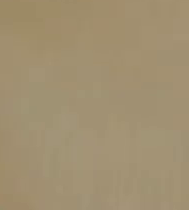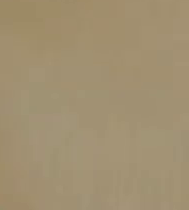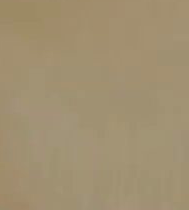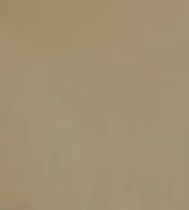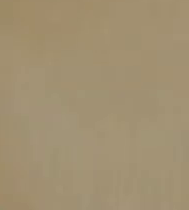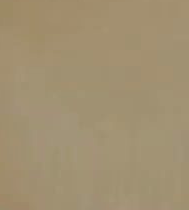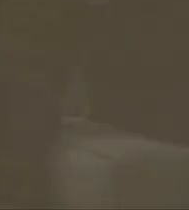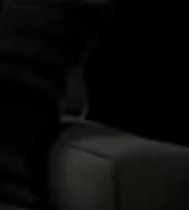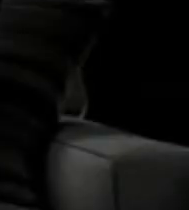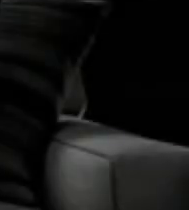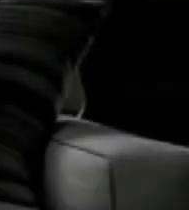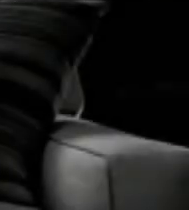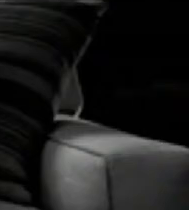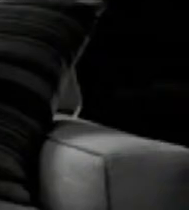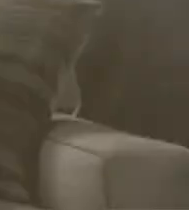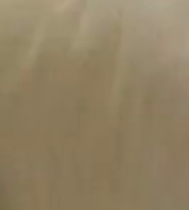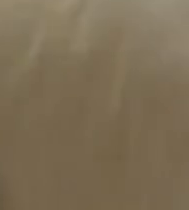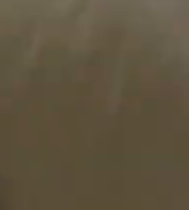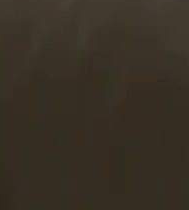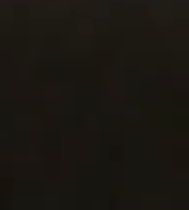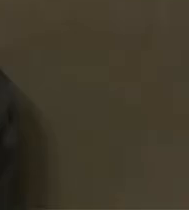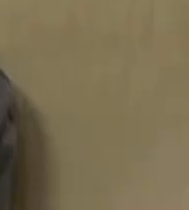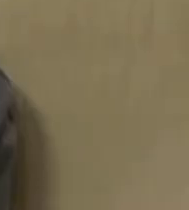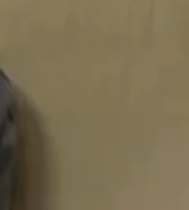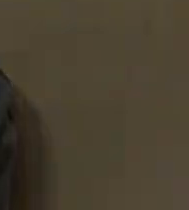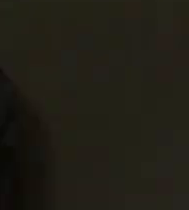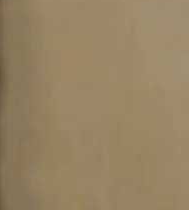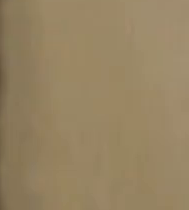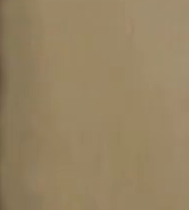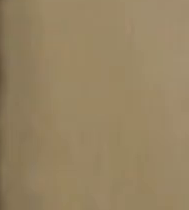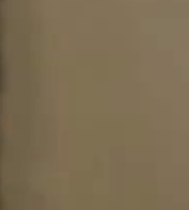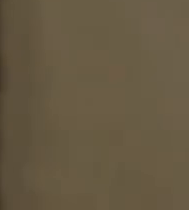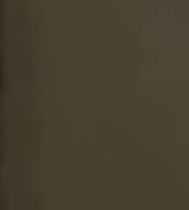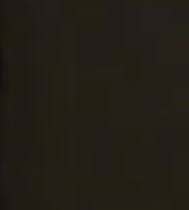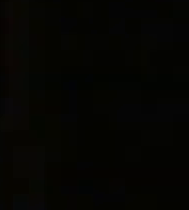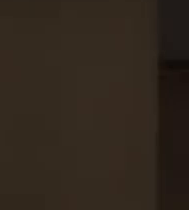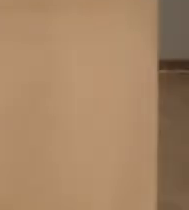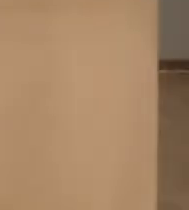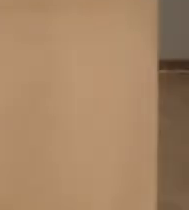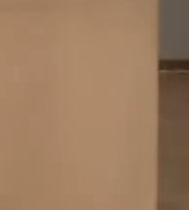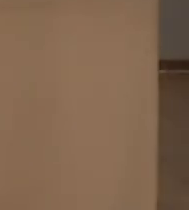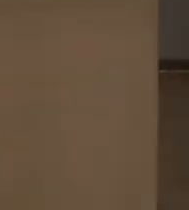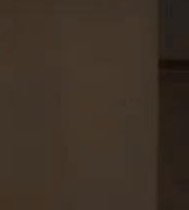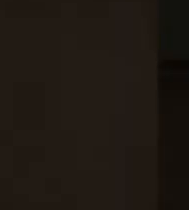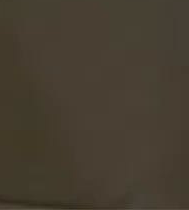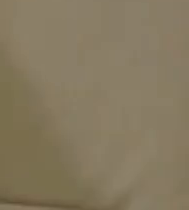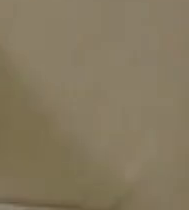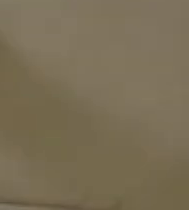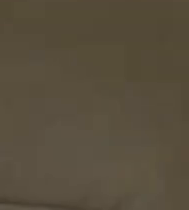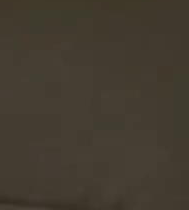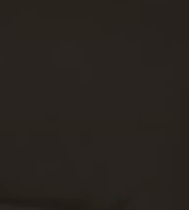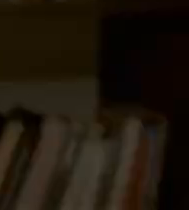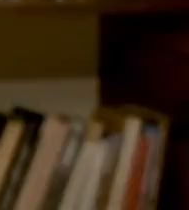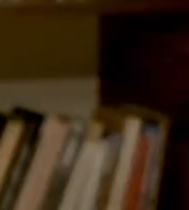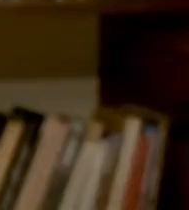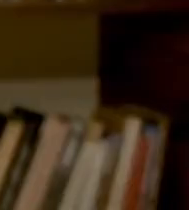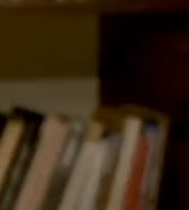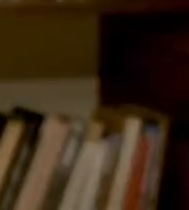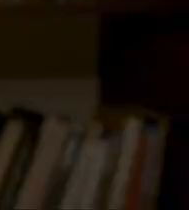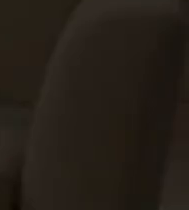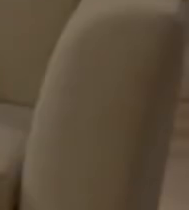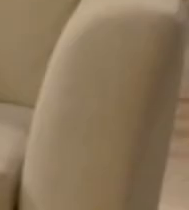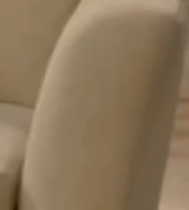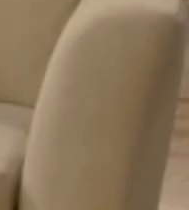რეებს გიყვებით საერთოდ. აღსარება. და თქვენთვის ეს რამე პრობლემაა? ფსიქოთერაპევტის კაბინეტში. ყველაფერი მაინტერესებს, რაც